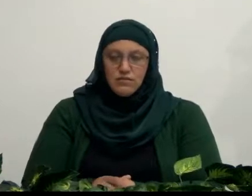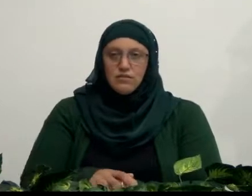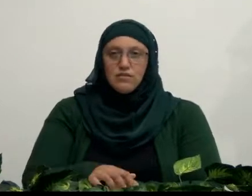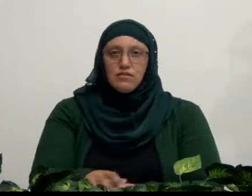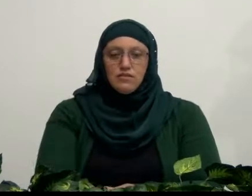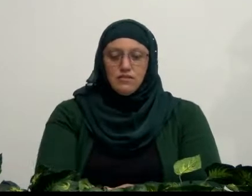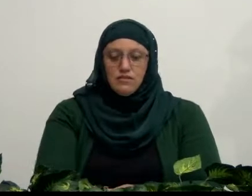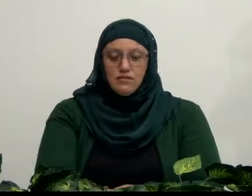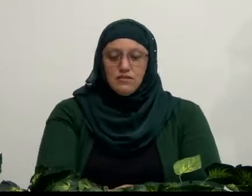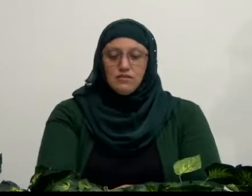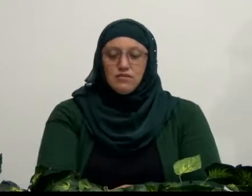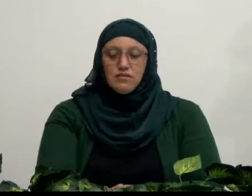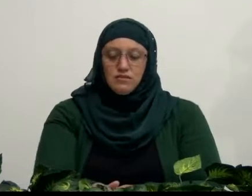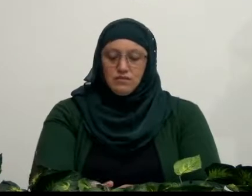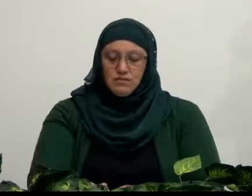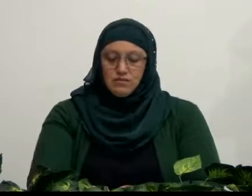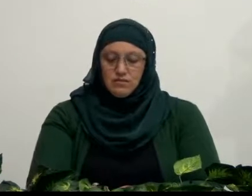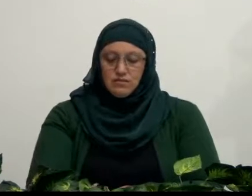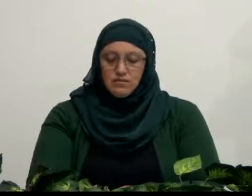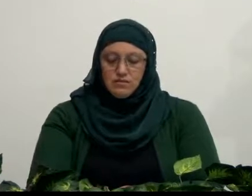عند